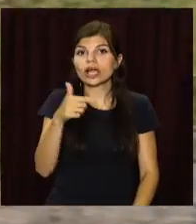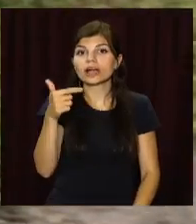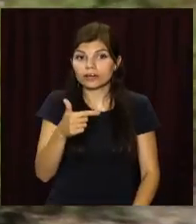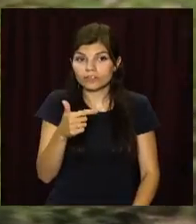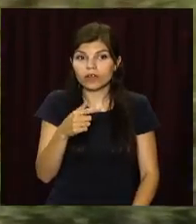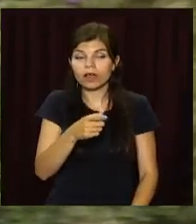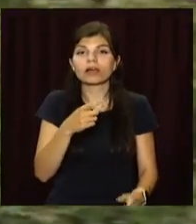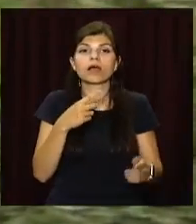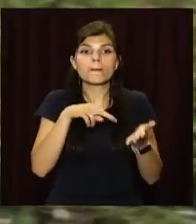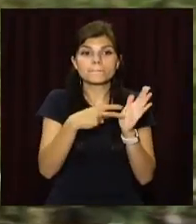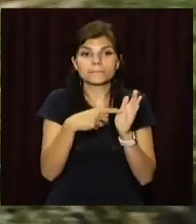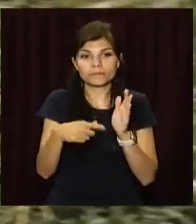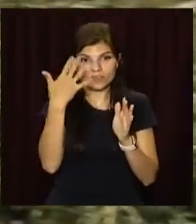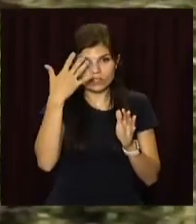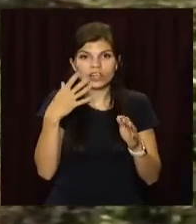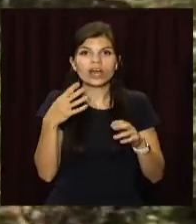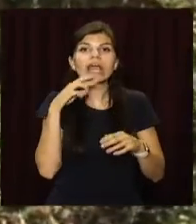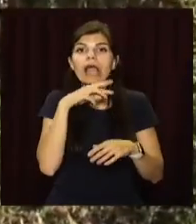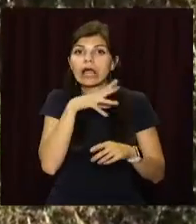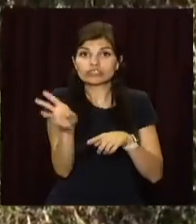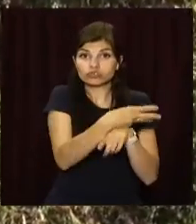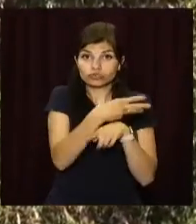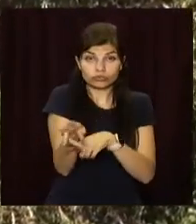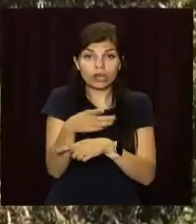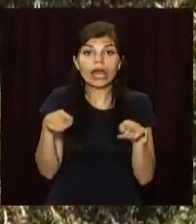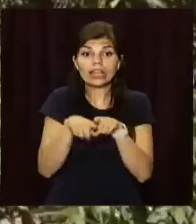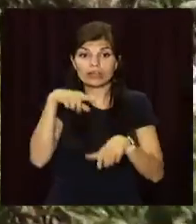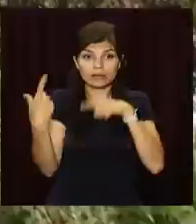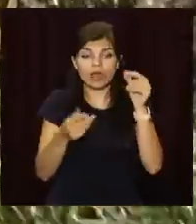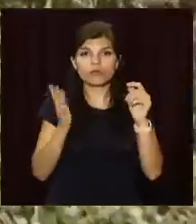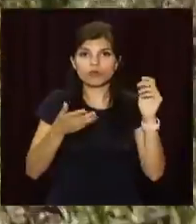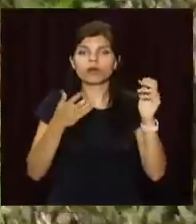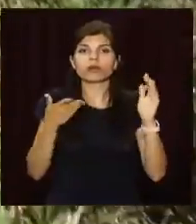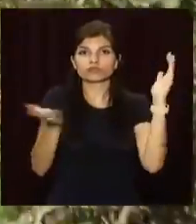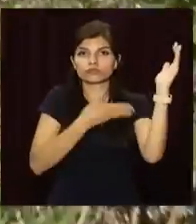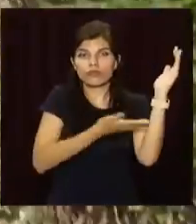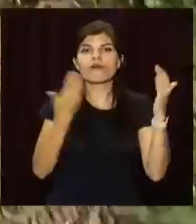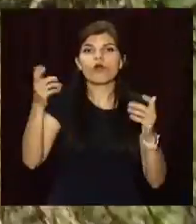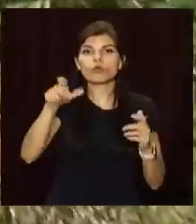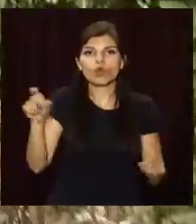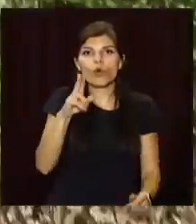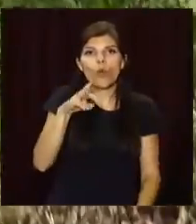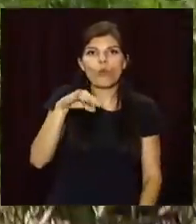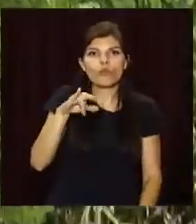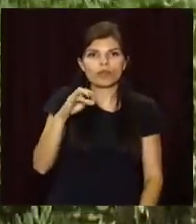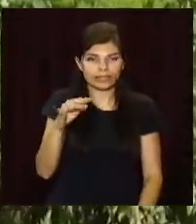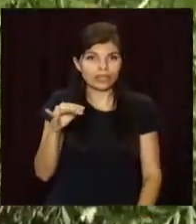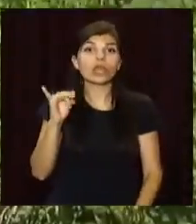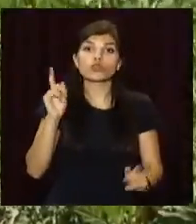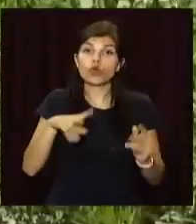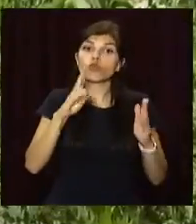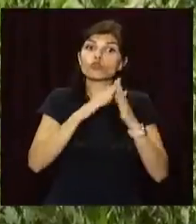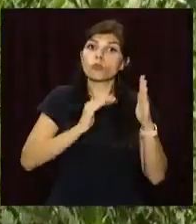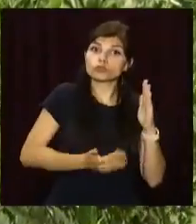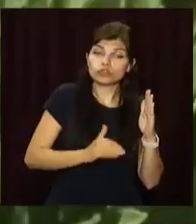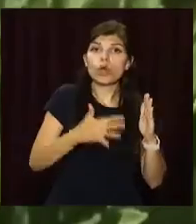гривень. Бур'яни планують обробляти хімікатами, окрім цього, такі рослини скошуватимуть комунальники. Це мають робити і власники